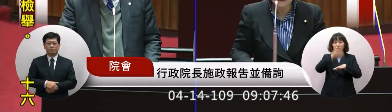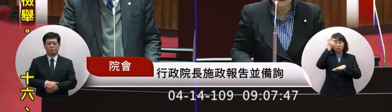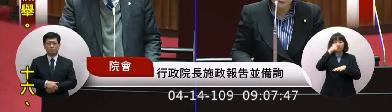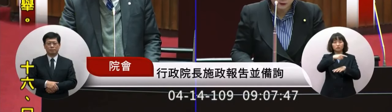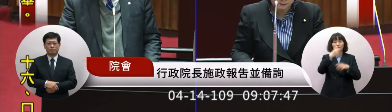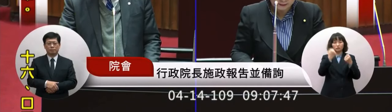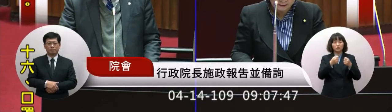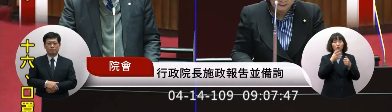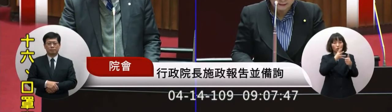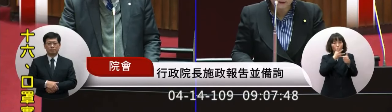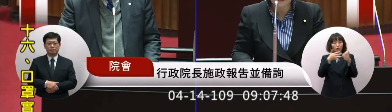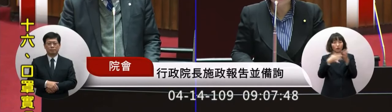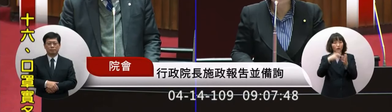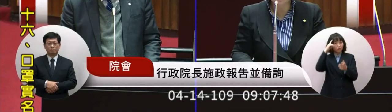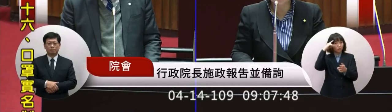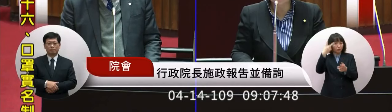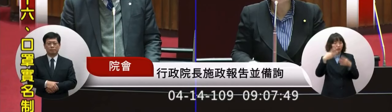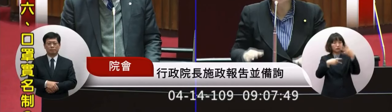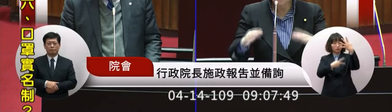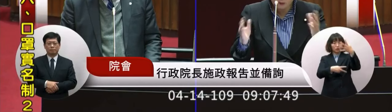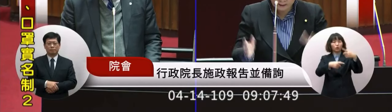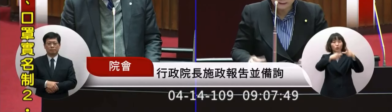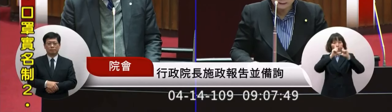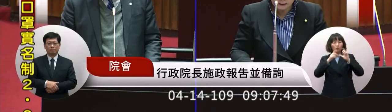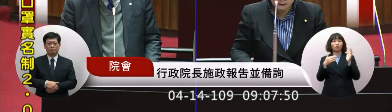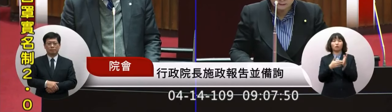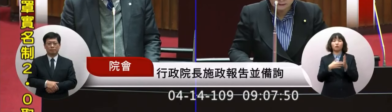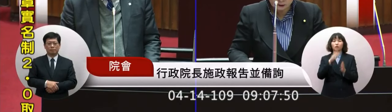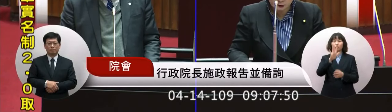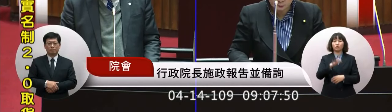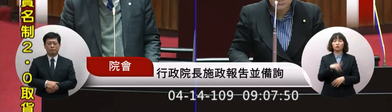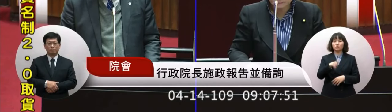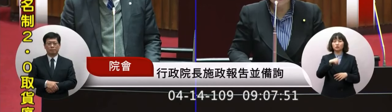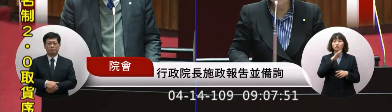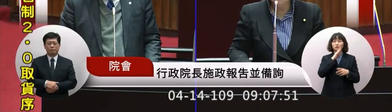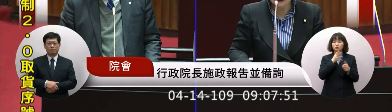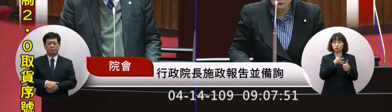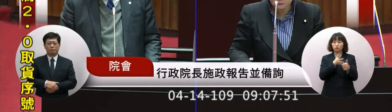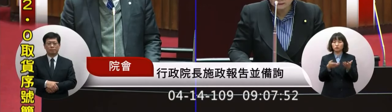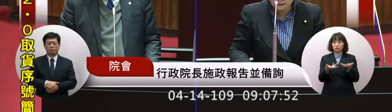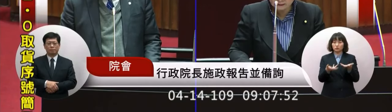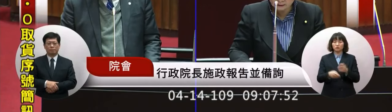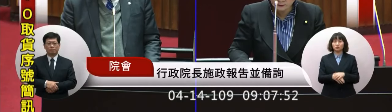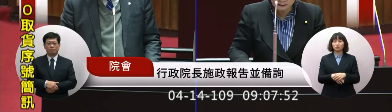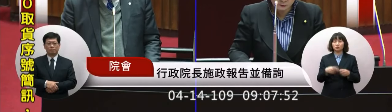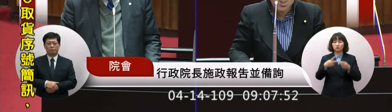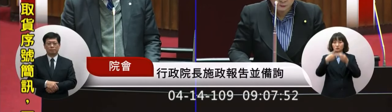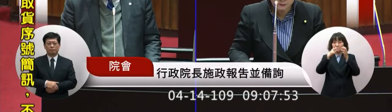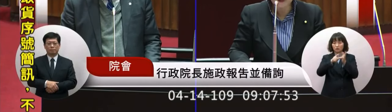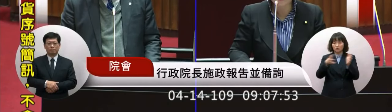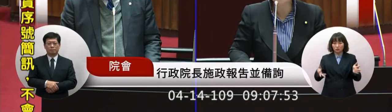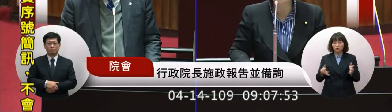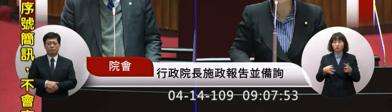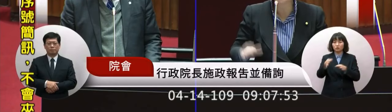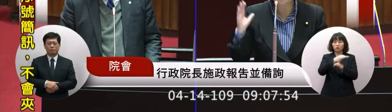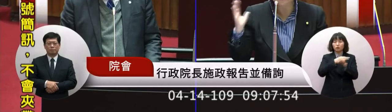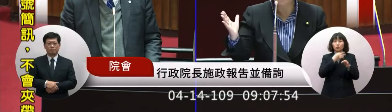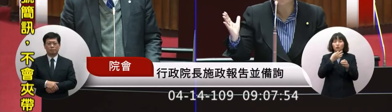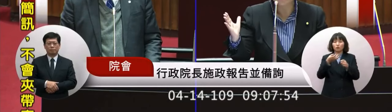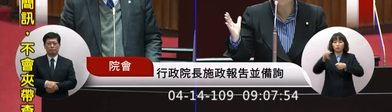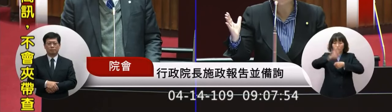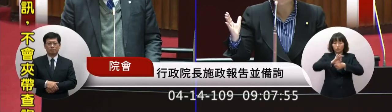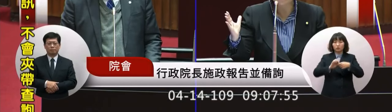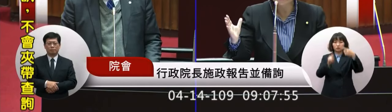行政院在质询后的第二天4月2号就回应了我们的质询，提出了第二阶段的纾困预算增加